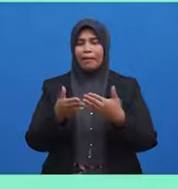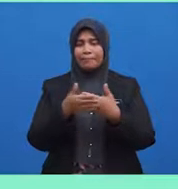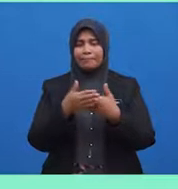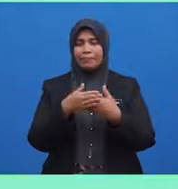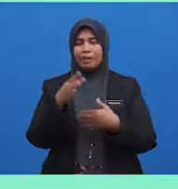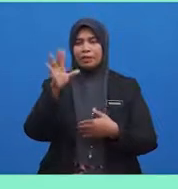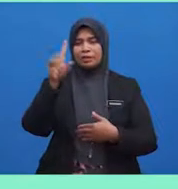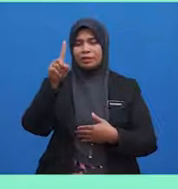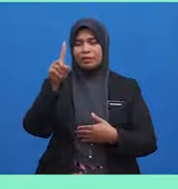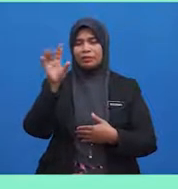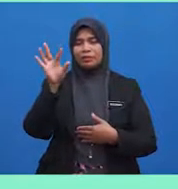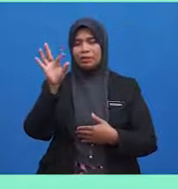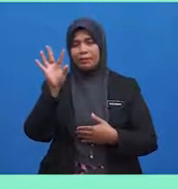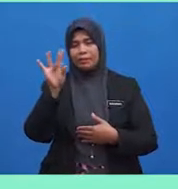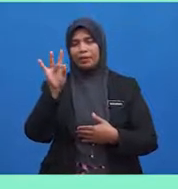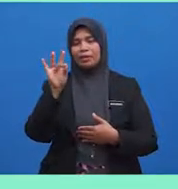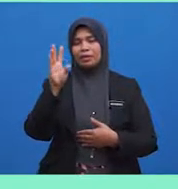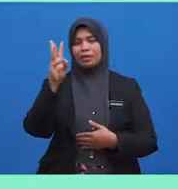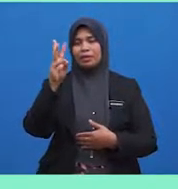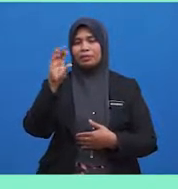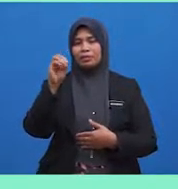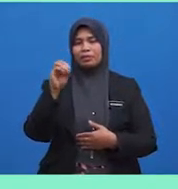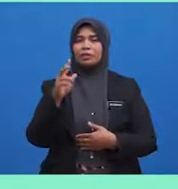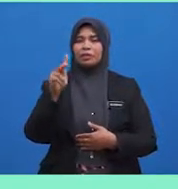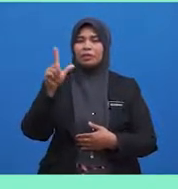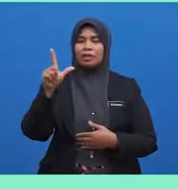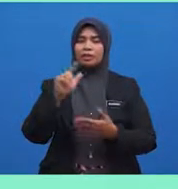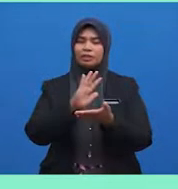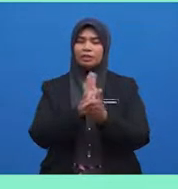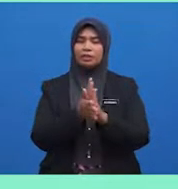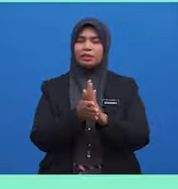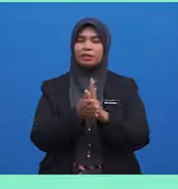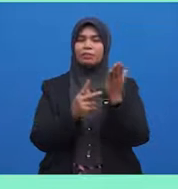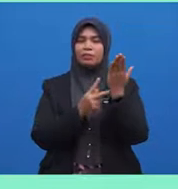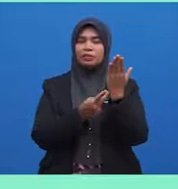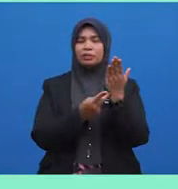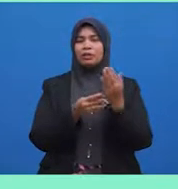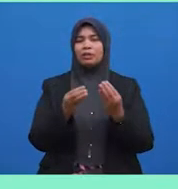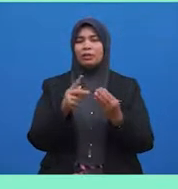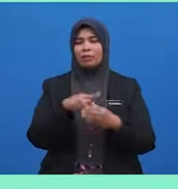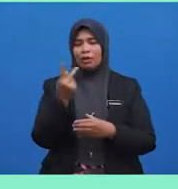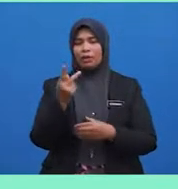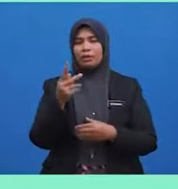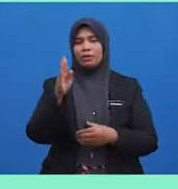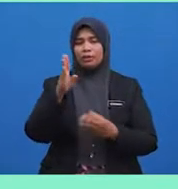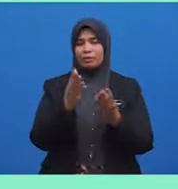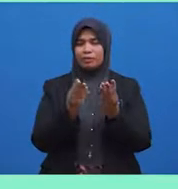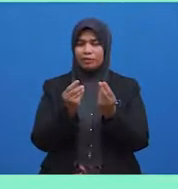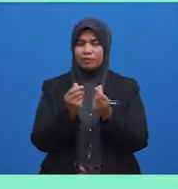tahun 1860, Kuala Lumpur menjadi pusat pengeluaran biji timah yang penting di